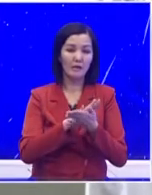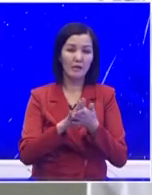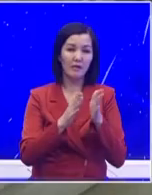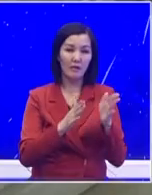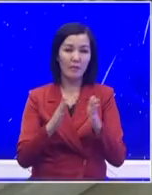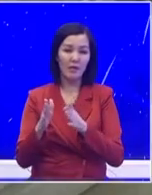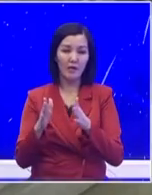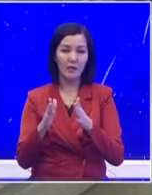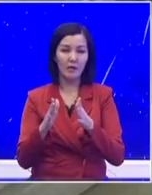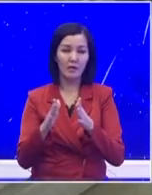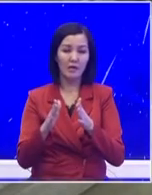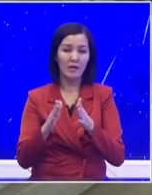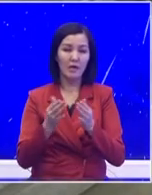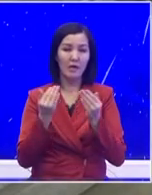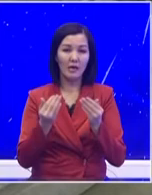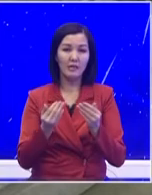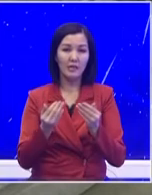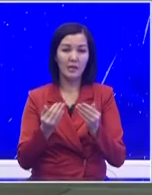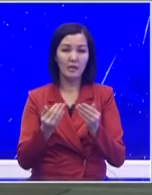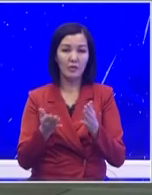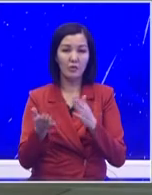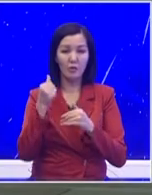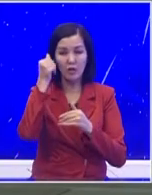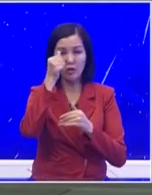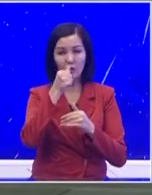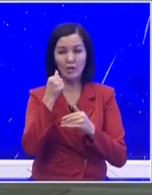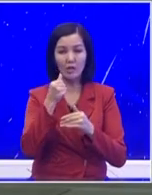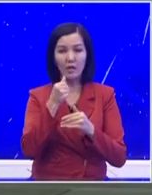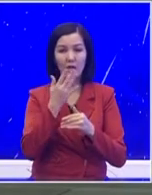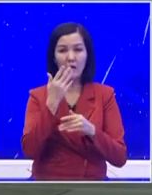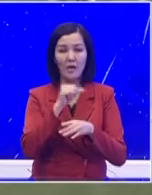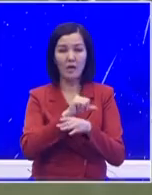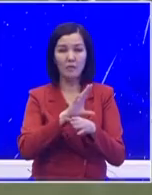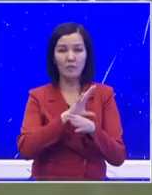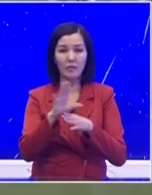дейді комбинат жауаптылары. Ал өткен жылғы сойылған мал мен экспорт көлемі?